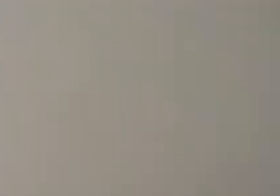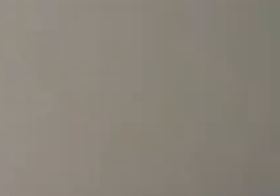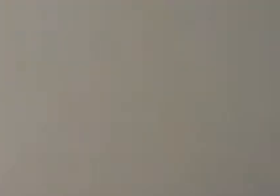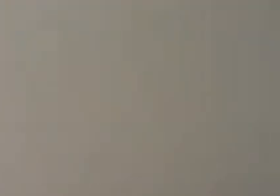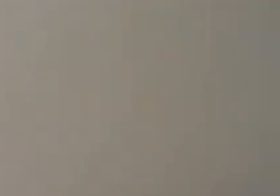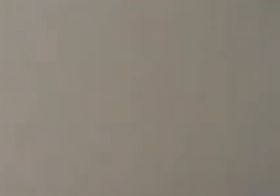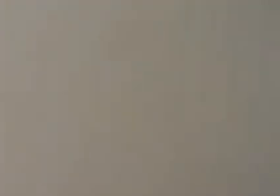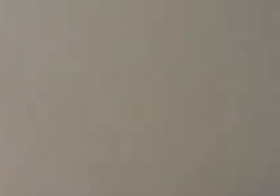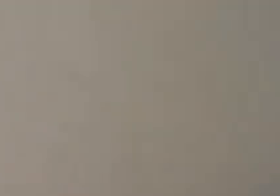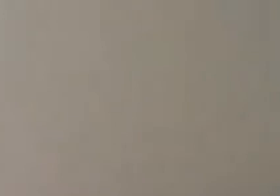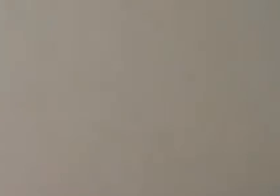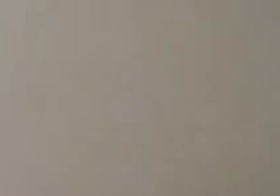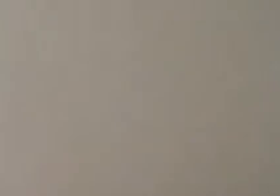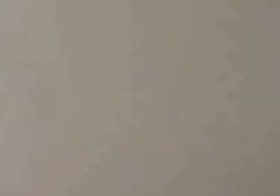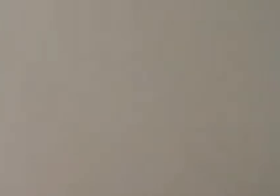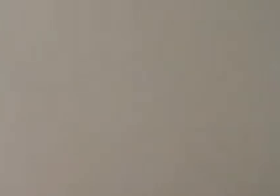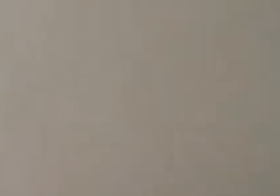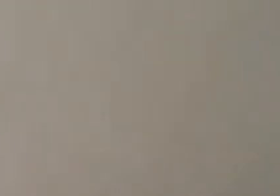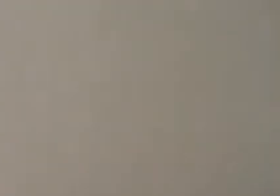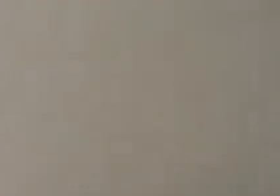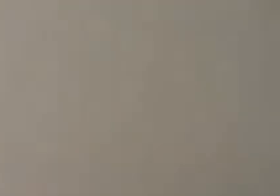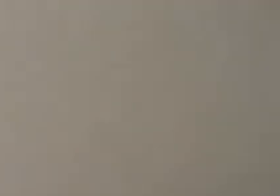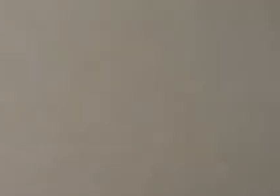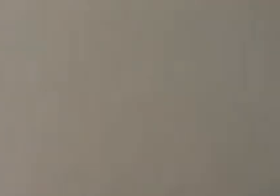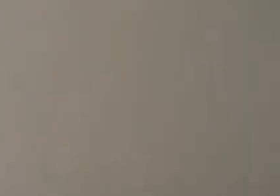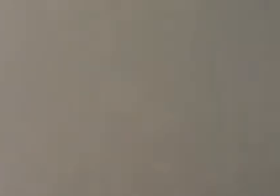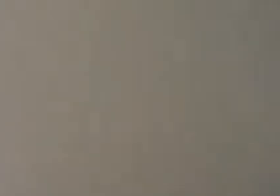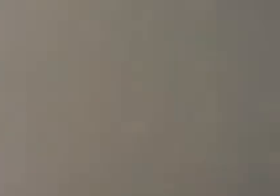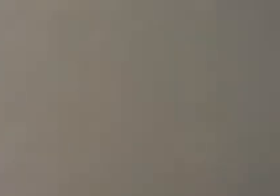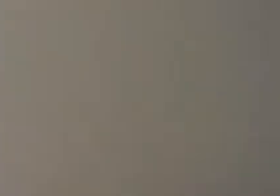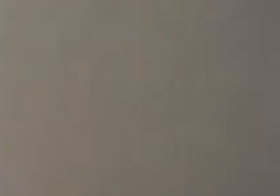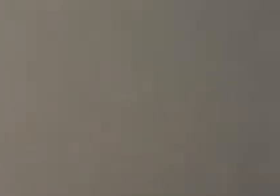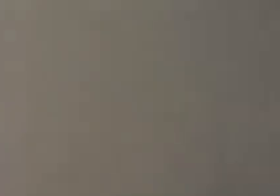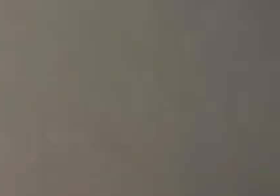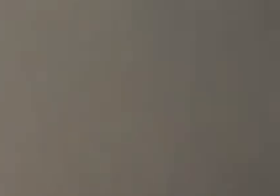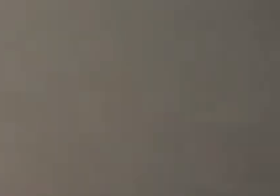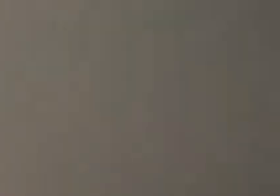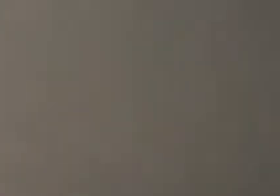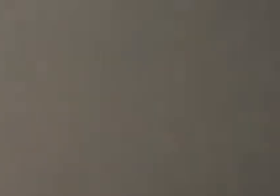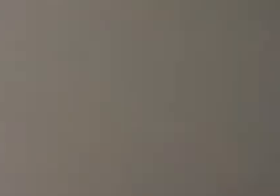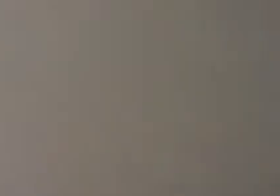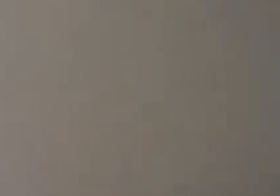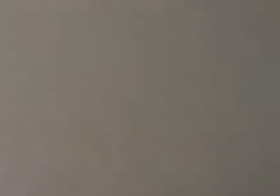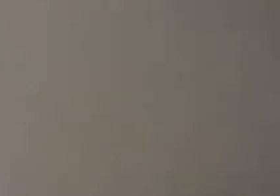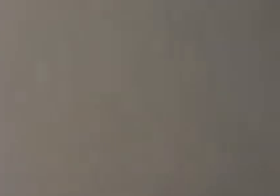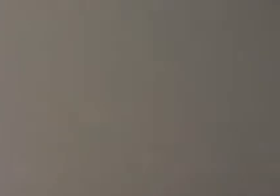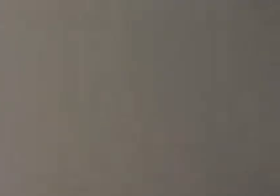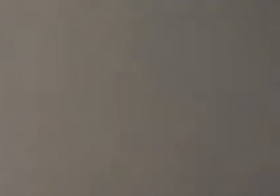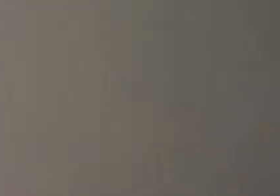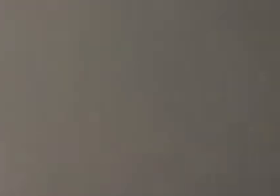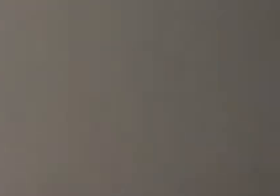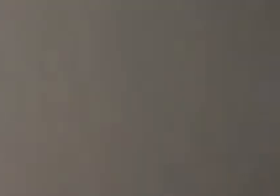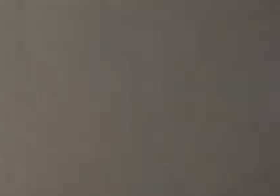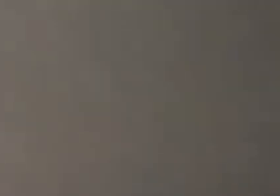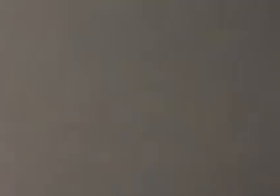Aga tegelikuses ma arvan, et kui veel hiljem tekib küsimusi, siis võib edastada ka